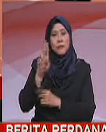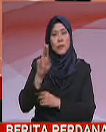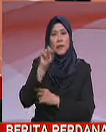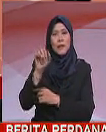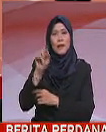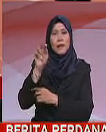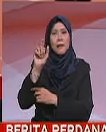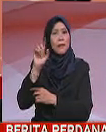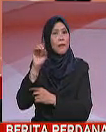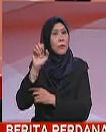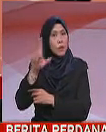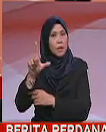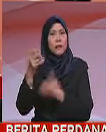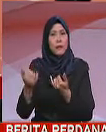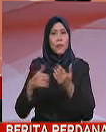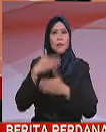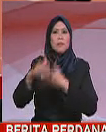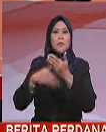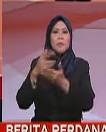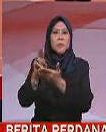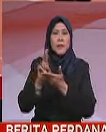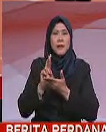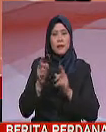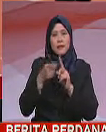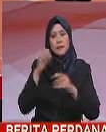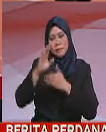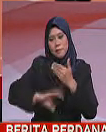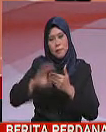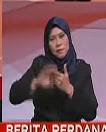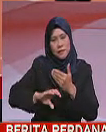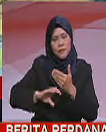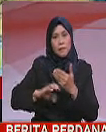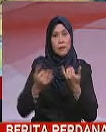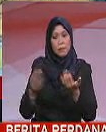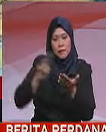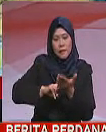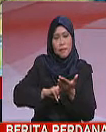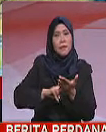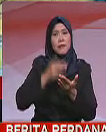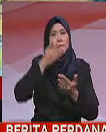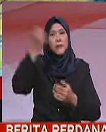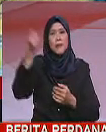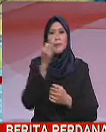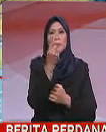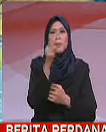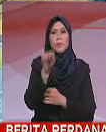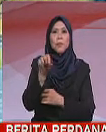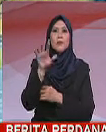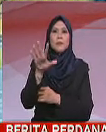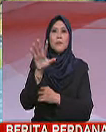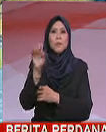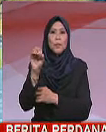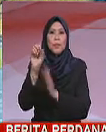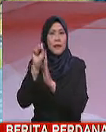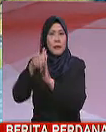Husniah Zulkifli masih dalam proses pemulihan daripada kecederaan. Catatan masa terbaik kebangsaan 11.50